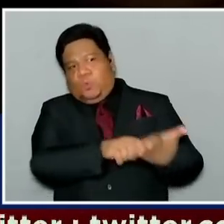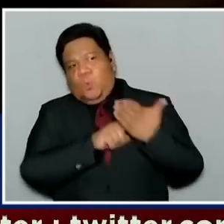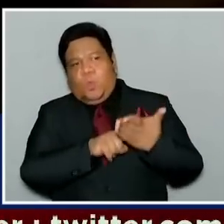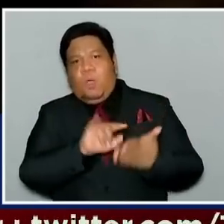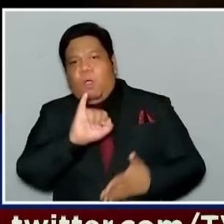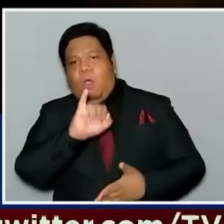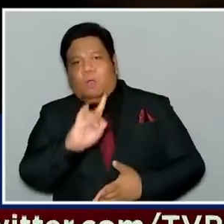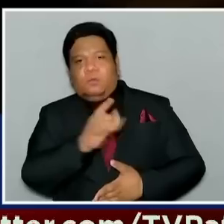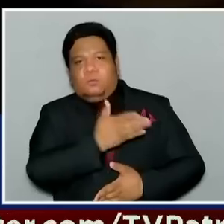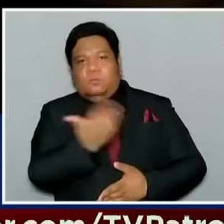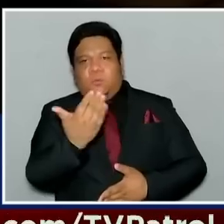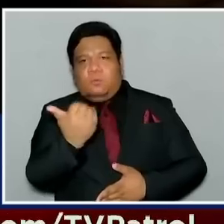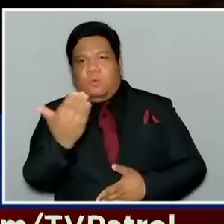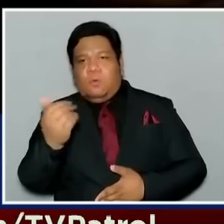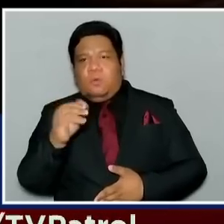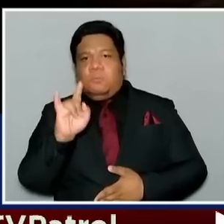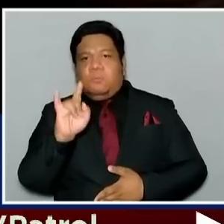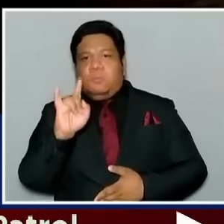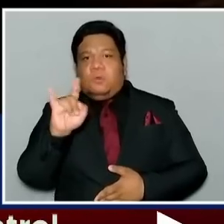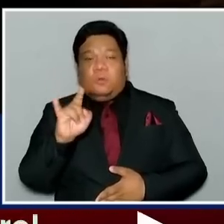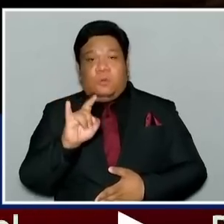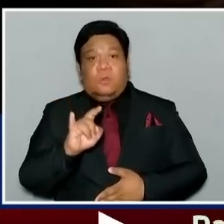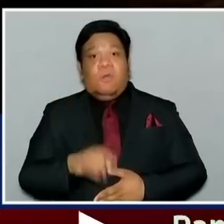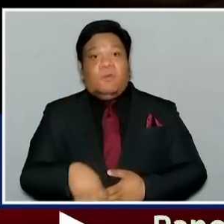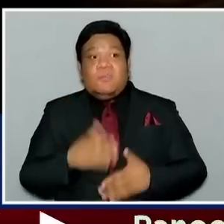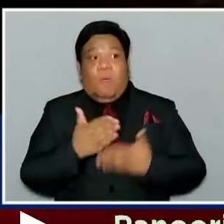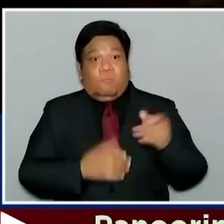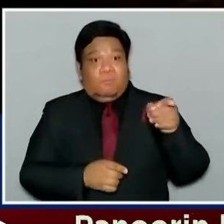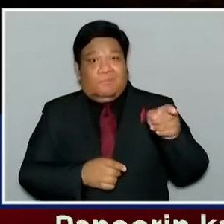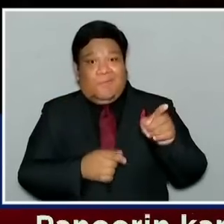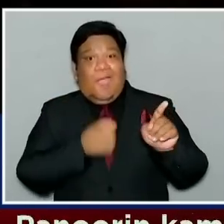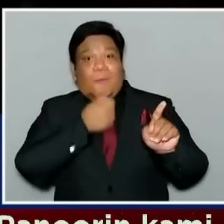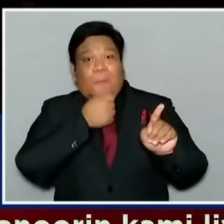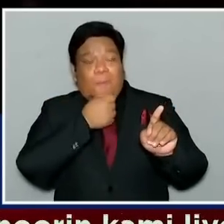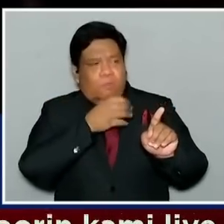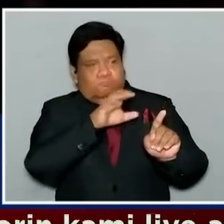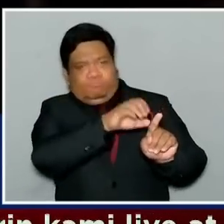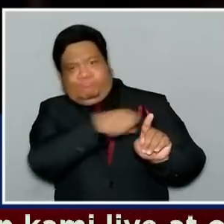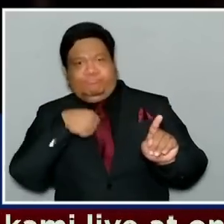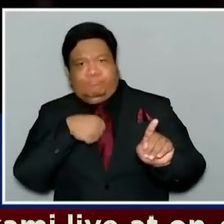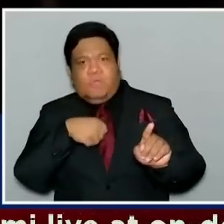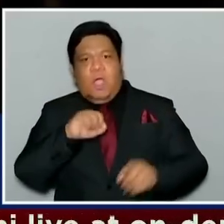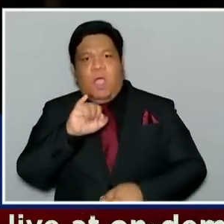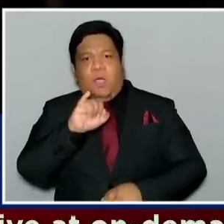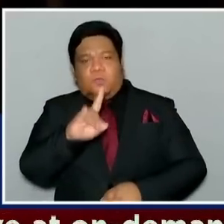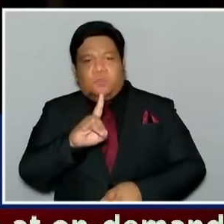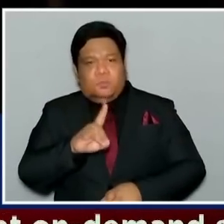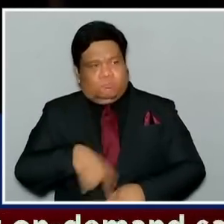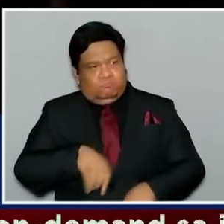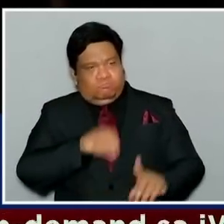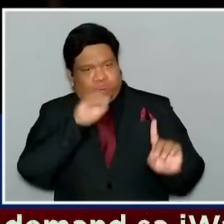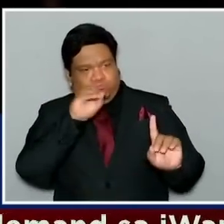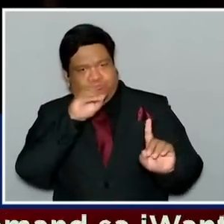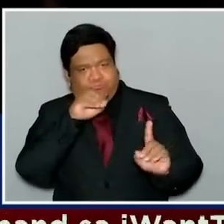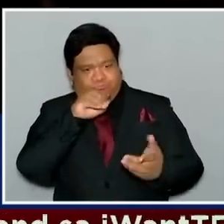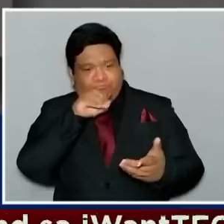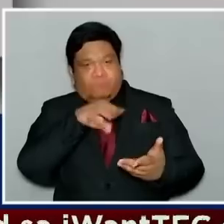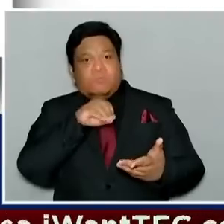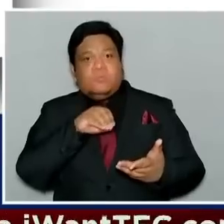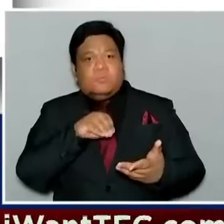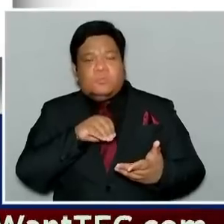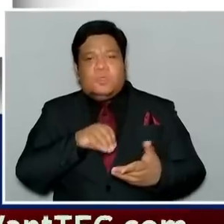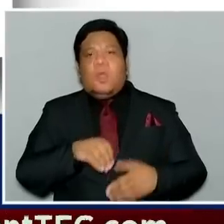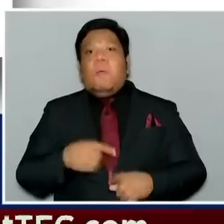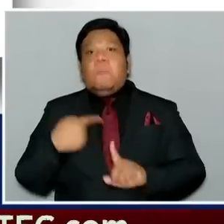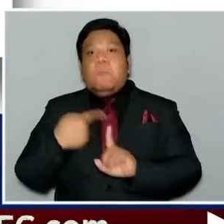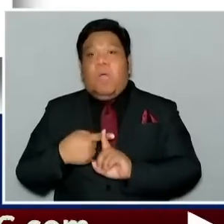man. Hinaltak pa umano ang ID ng isang reporter at kinunan ng litrato. ininsulto rin ng